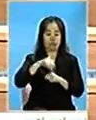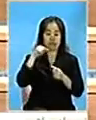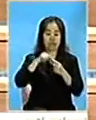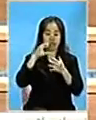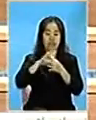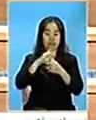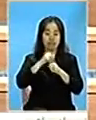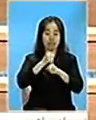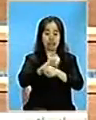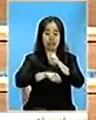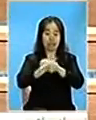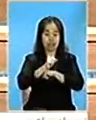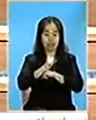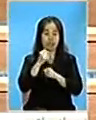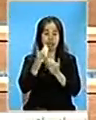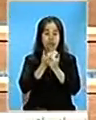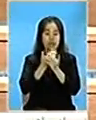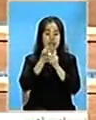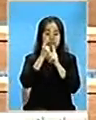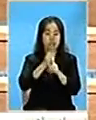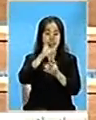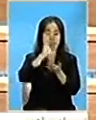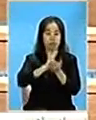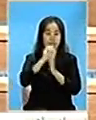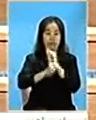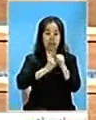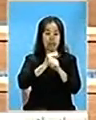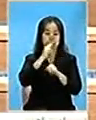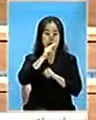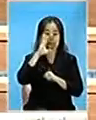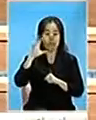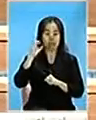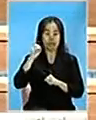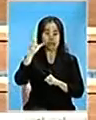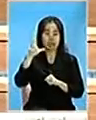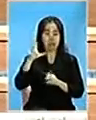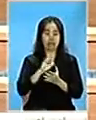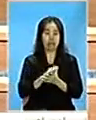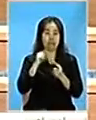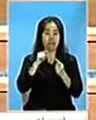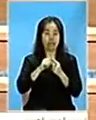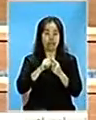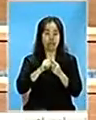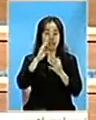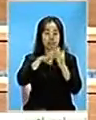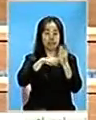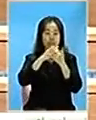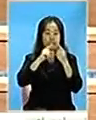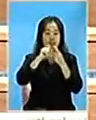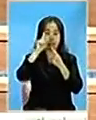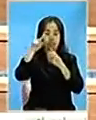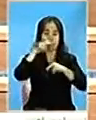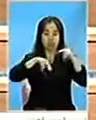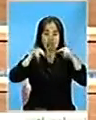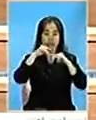ฏิบัติในปีงบประมาณ2553ในยุทธศาสตร์ที่1การคุ้มครองสิทธิเสรีภาพ